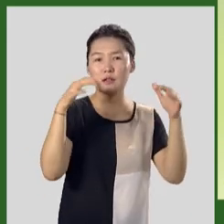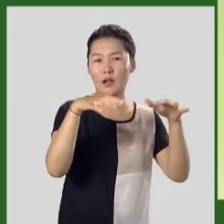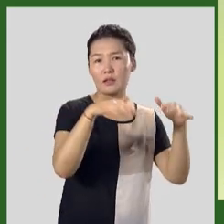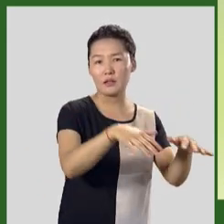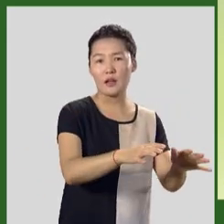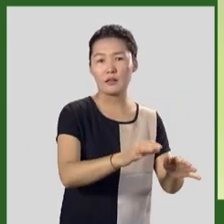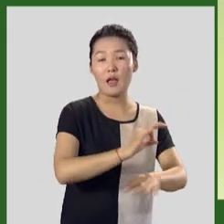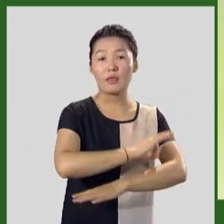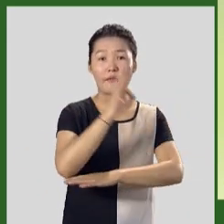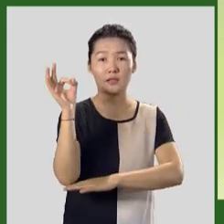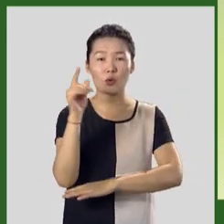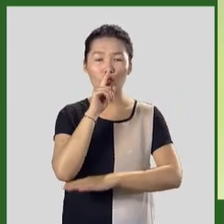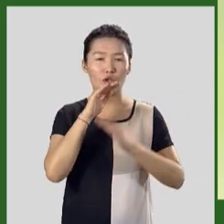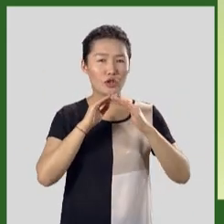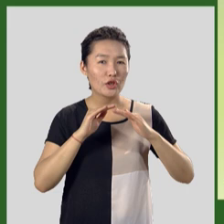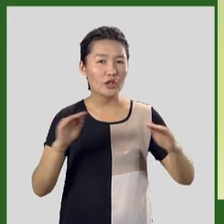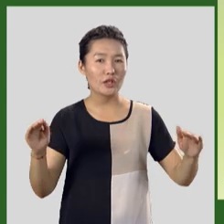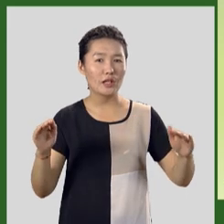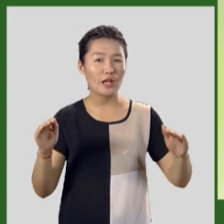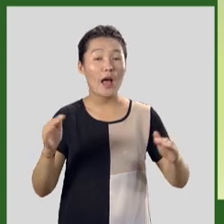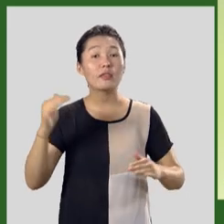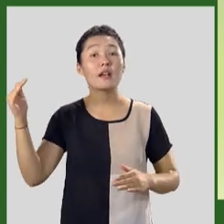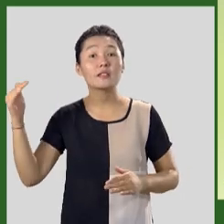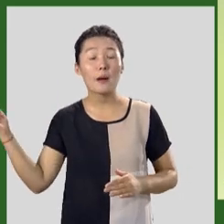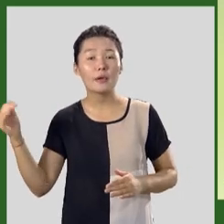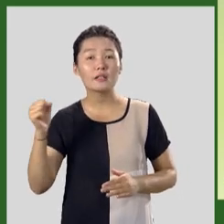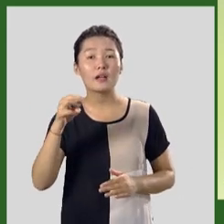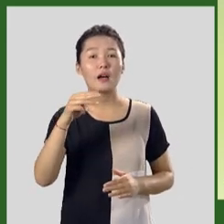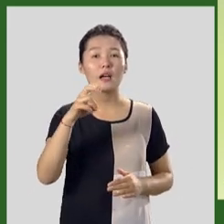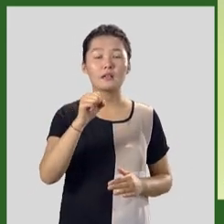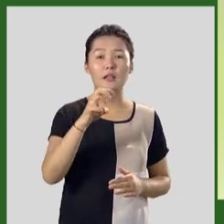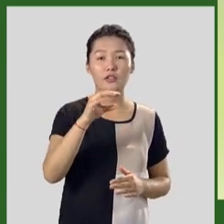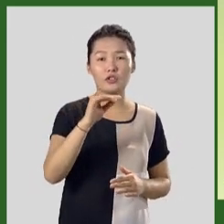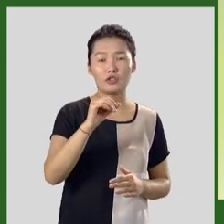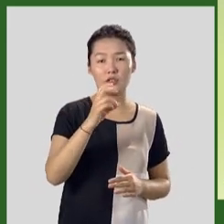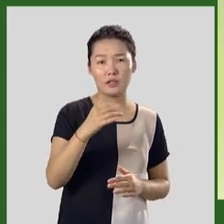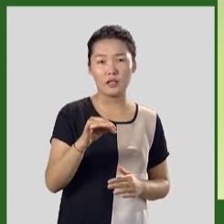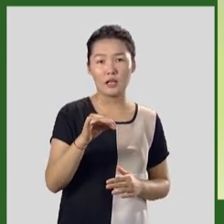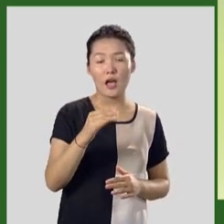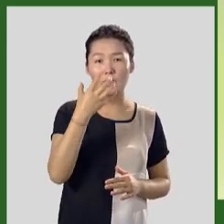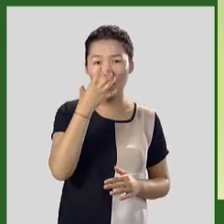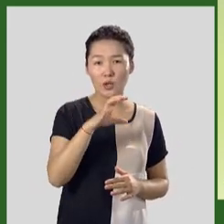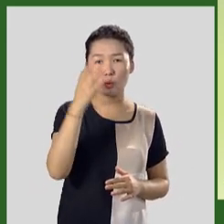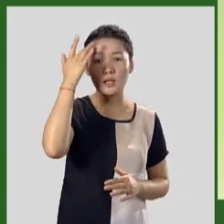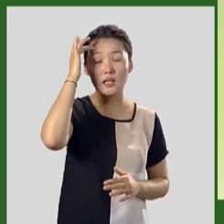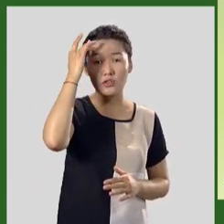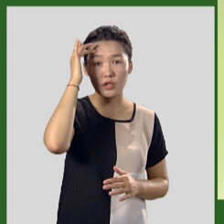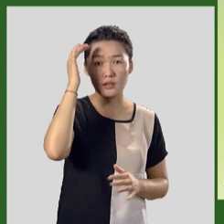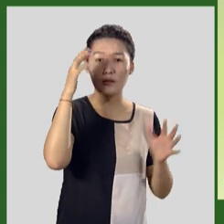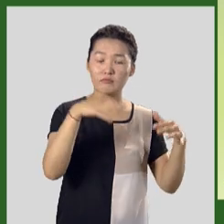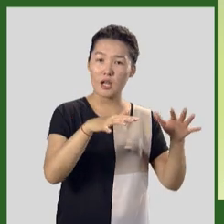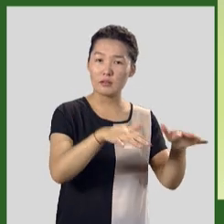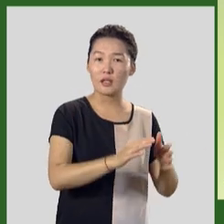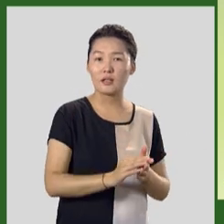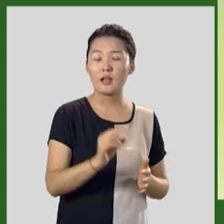на востоке – Тихий, на западе – Атлантический, на юге –